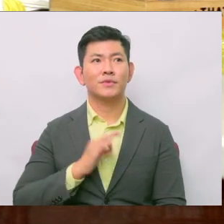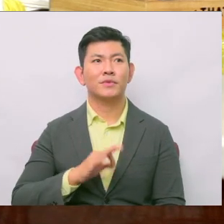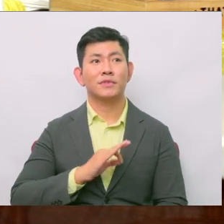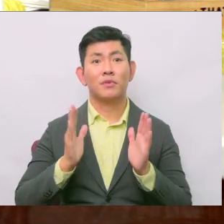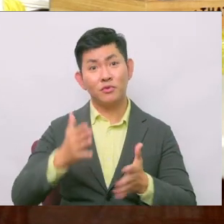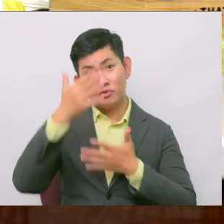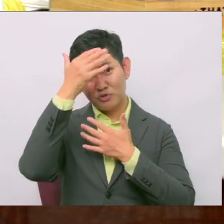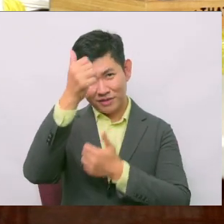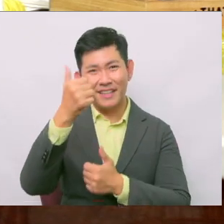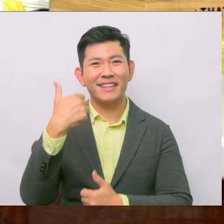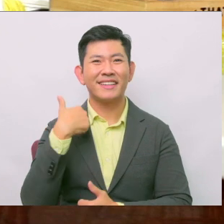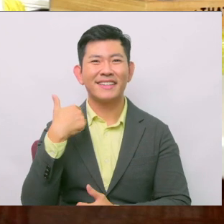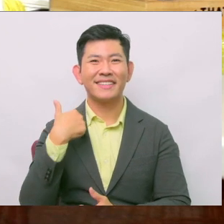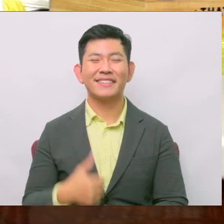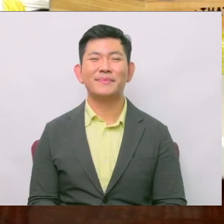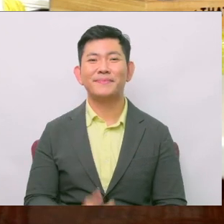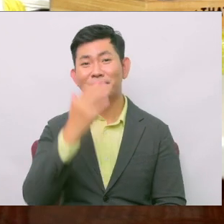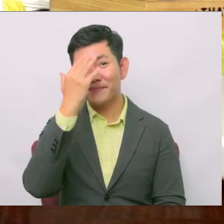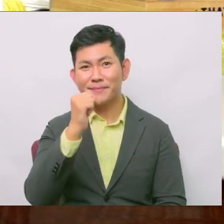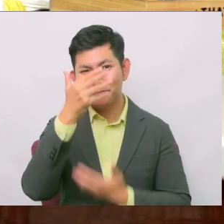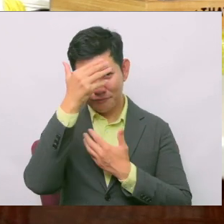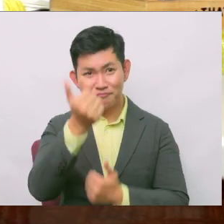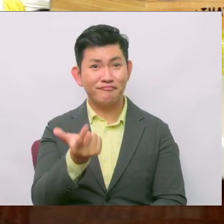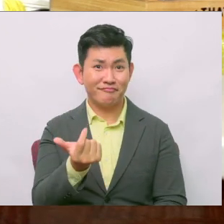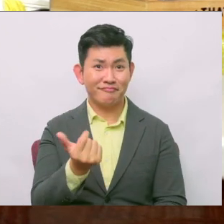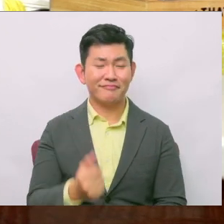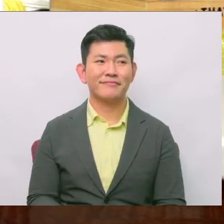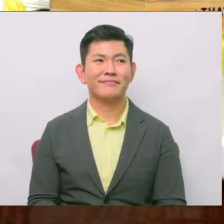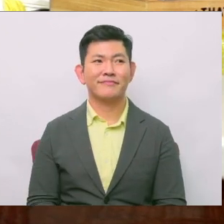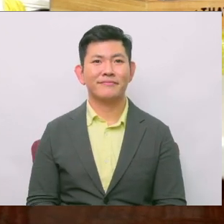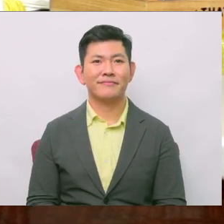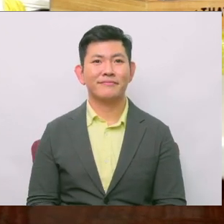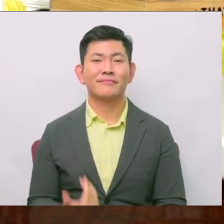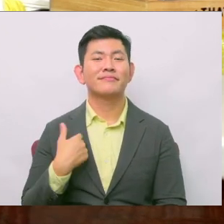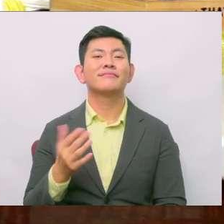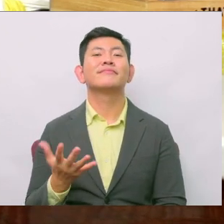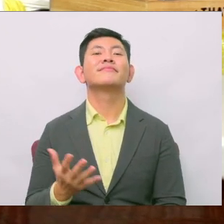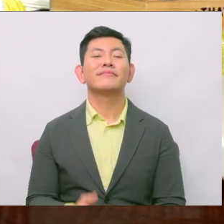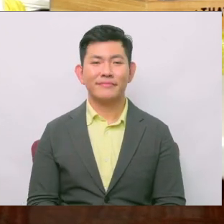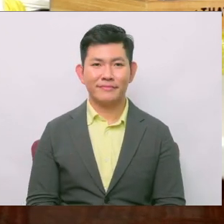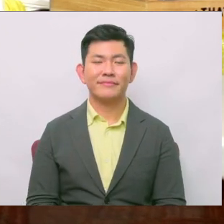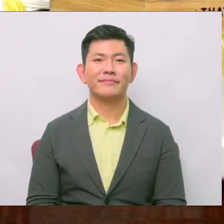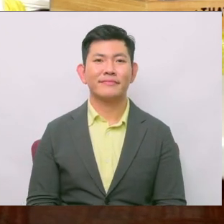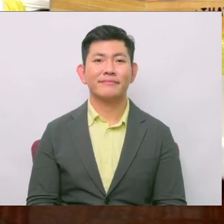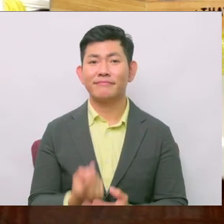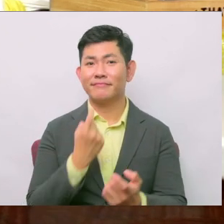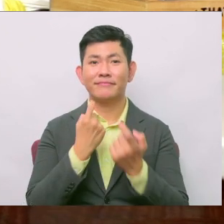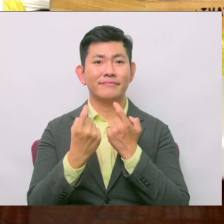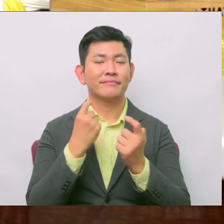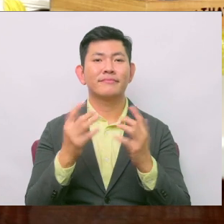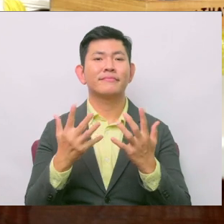บเยอะนะคะครูเพราะว่ามันน่าสนใจเนาะ ไม่มีแล้วนะคะก็ไม่มีคำถามแล้วนะคะ